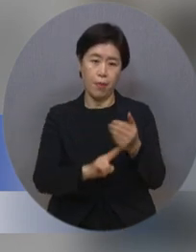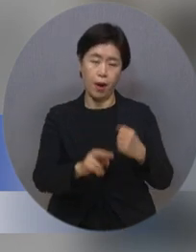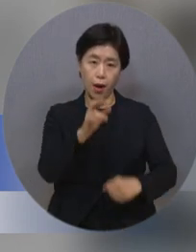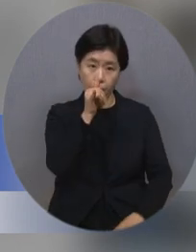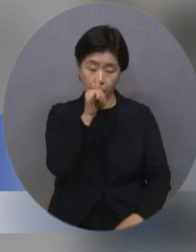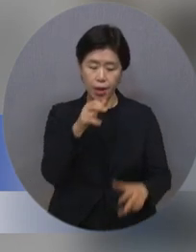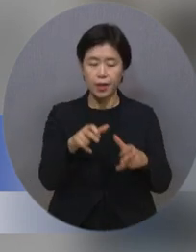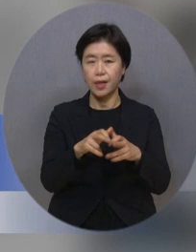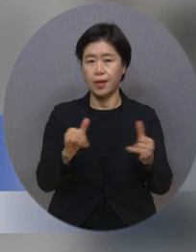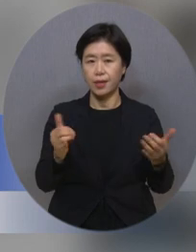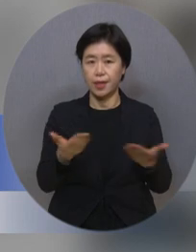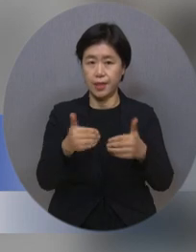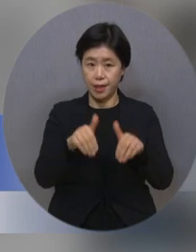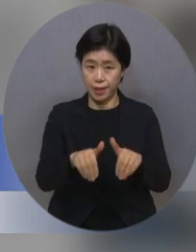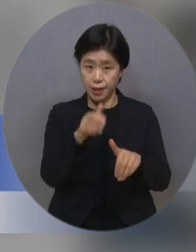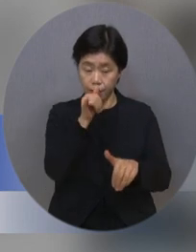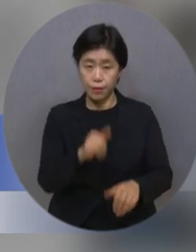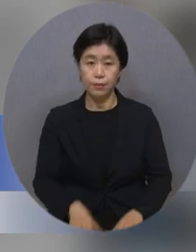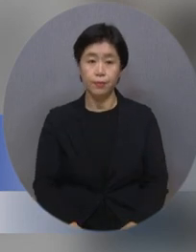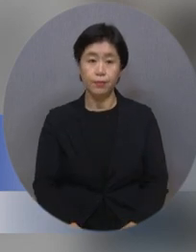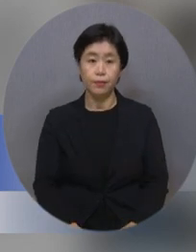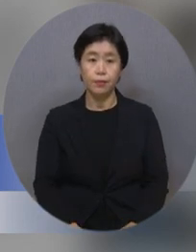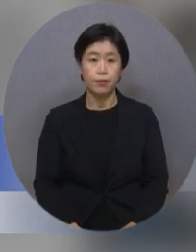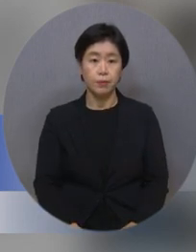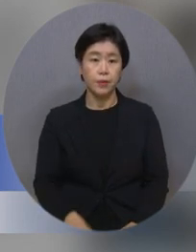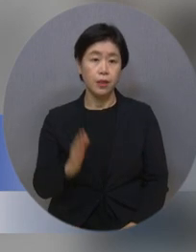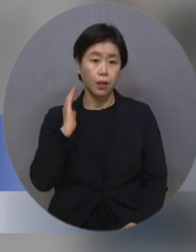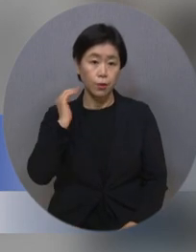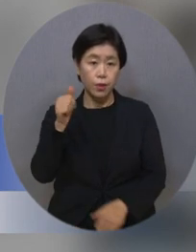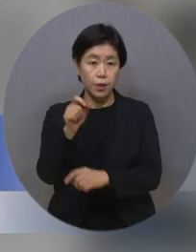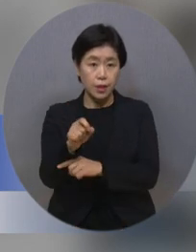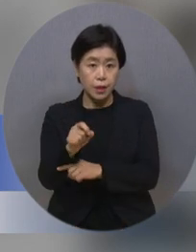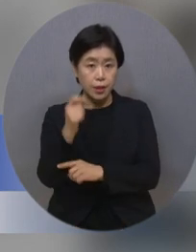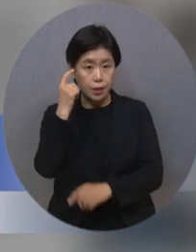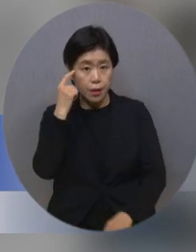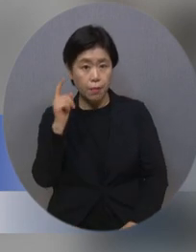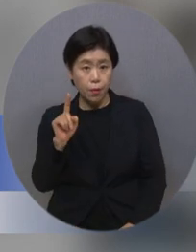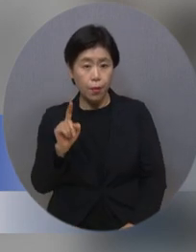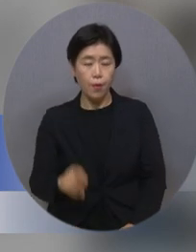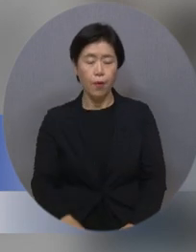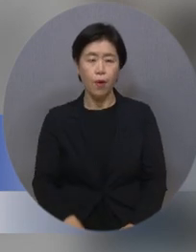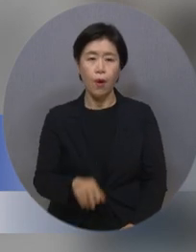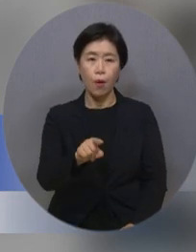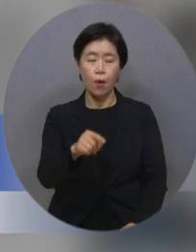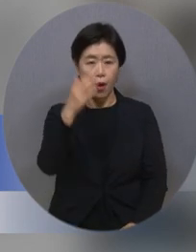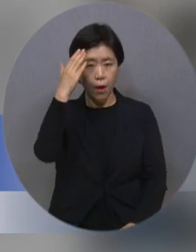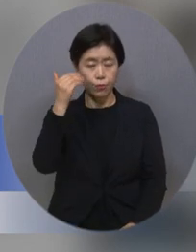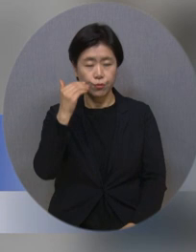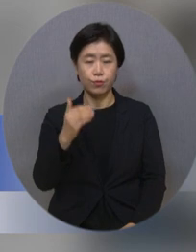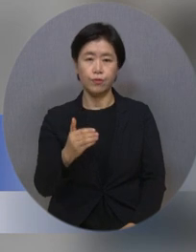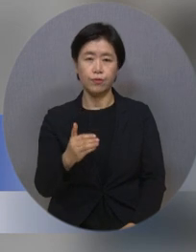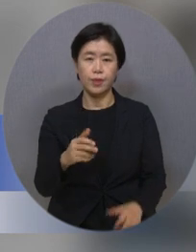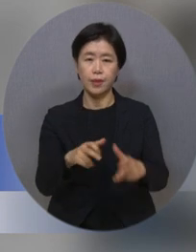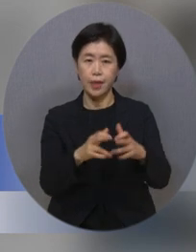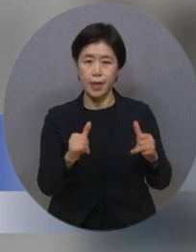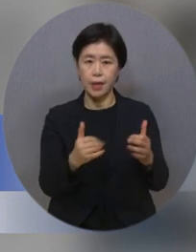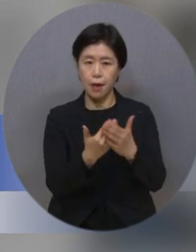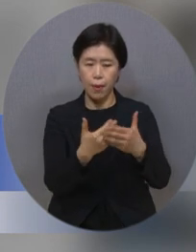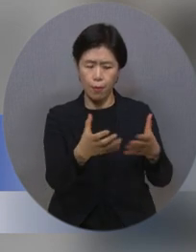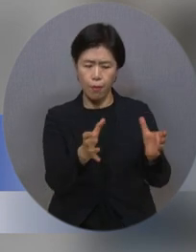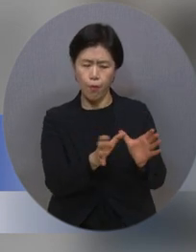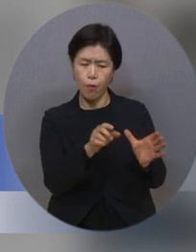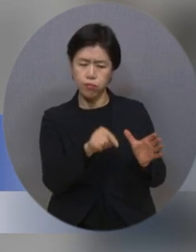사회공헌과 취약계층 통합의 앞장서고자이 개발원이 추진하고 있는 중증장애인 신규 일자리 창출